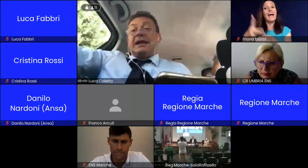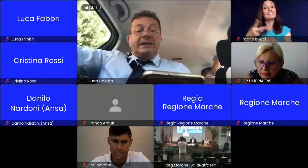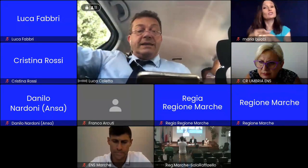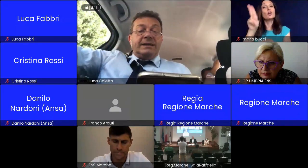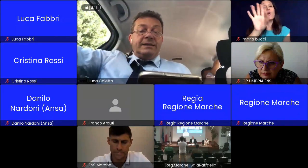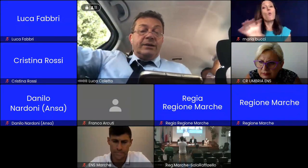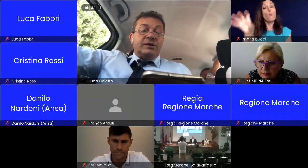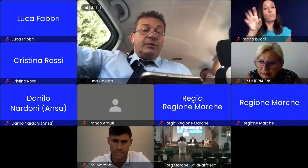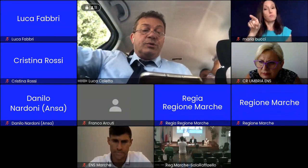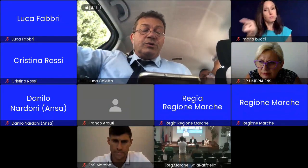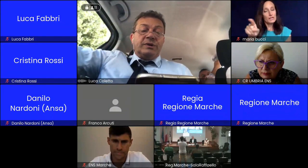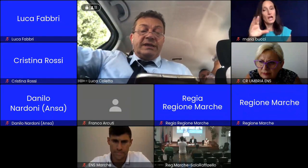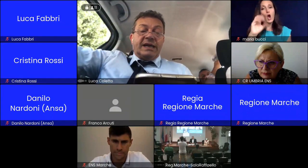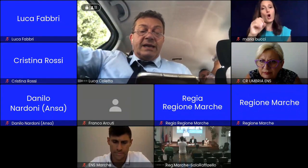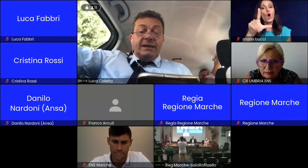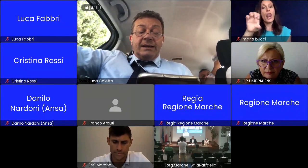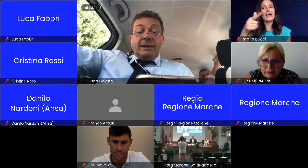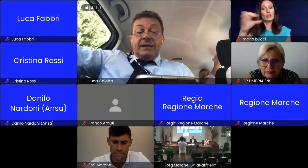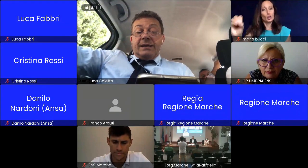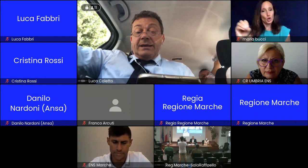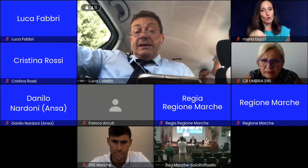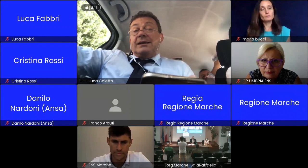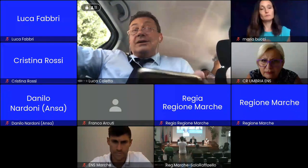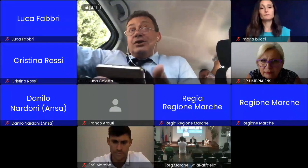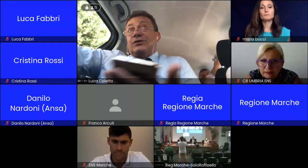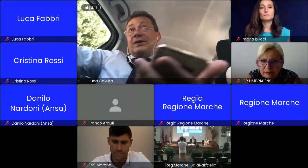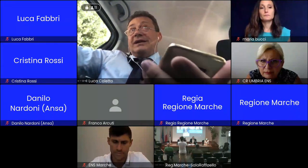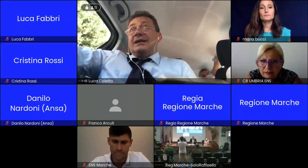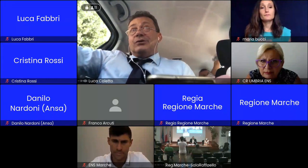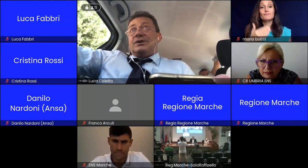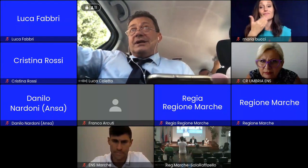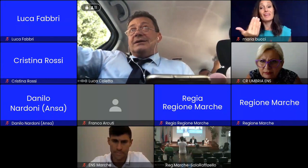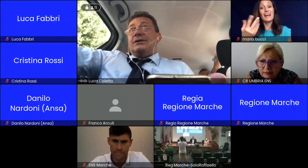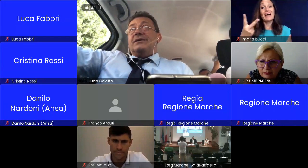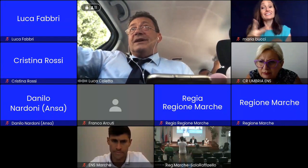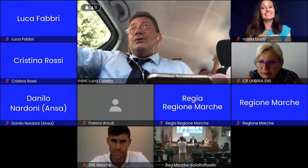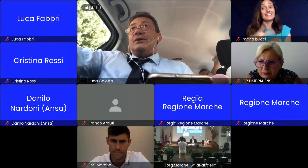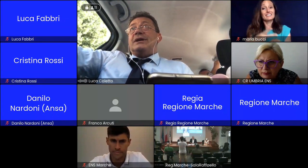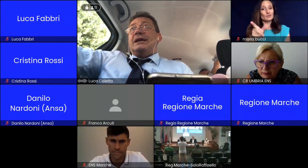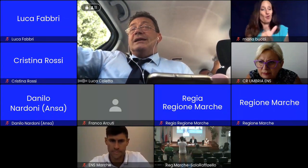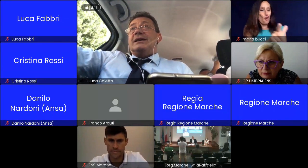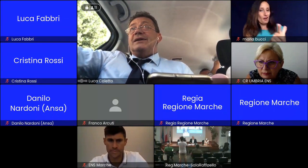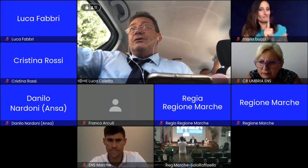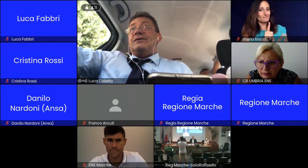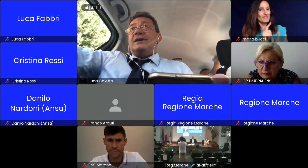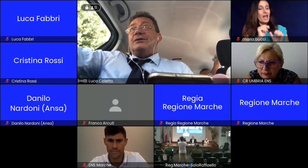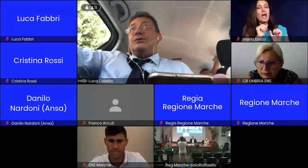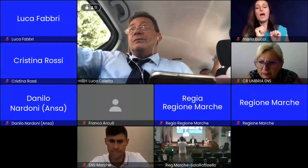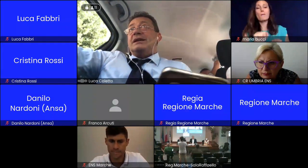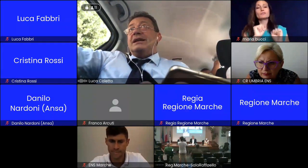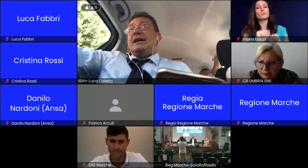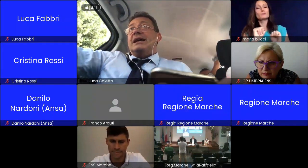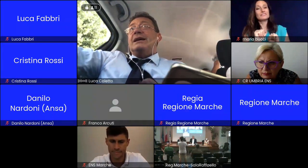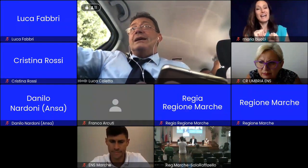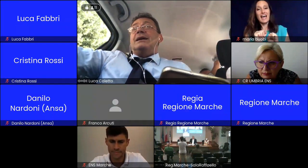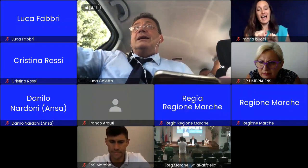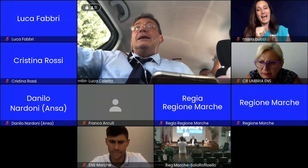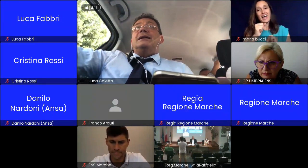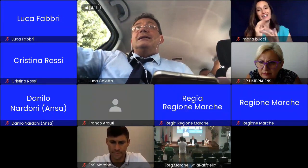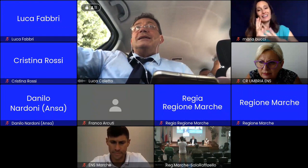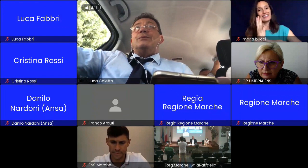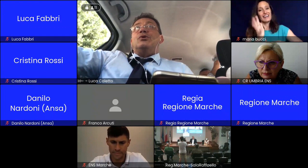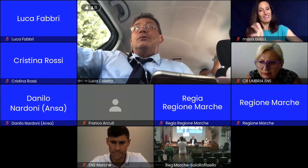tutti, grazie di questa opportunità che ci offrite in considerazione del fatto che l'intervento è fatto in maniera,